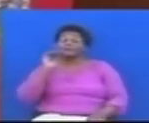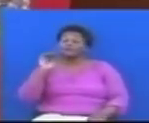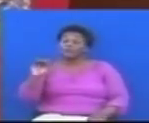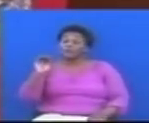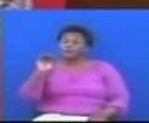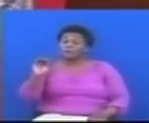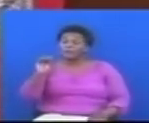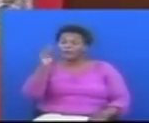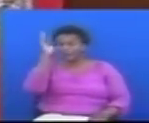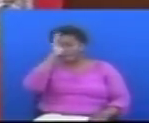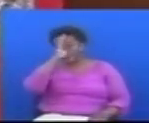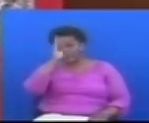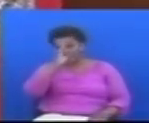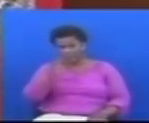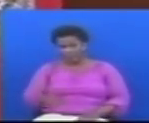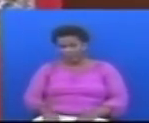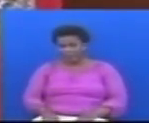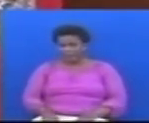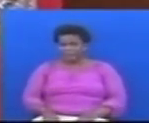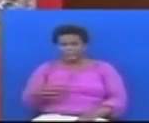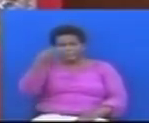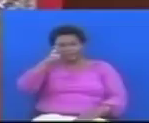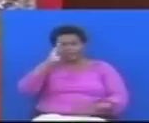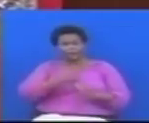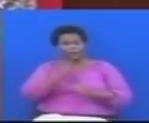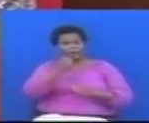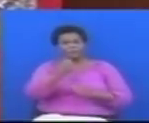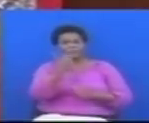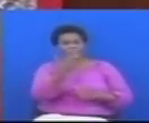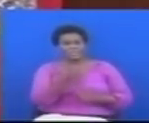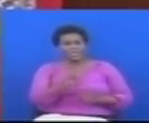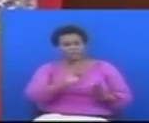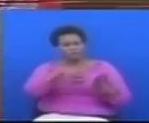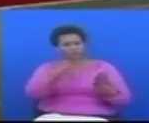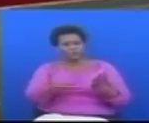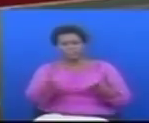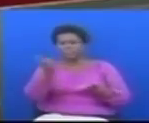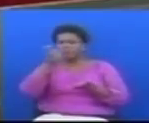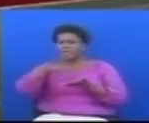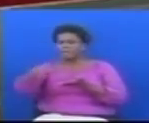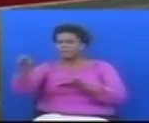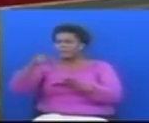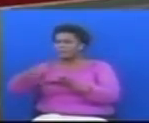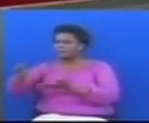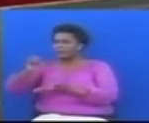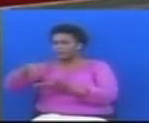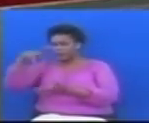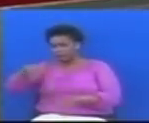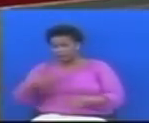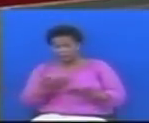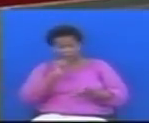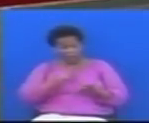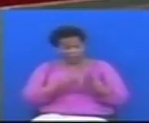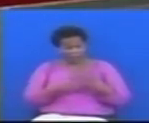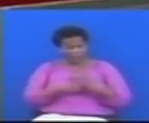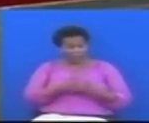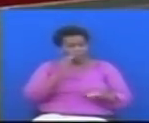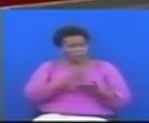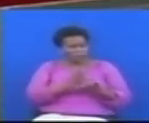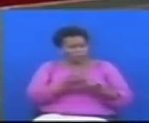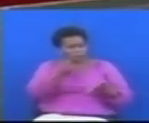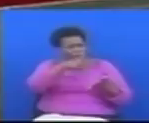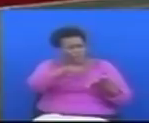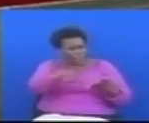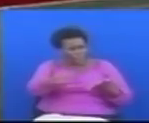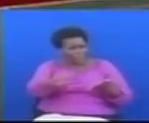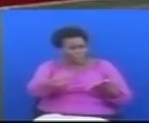na serikali hii awamu ya tano haiwezi kushindwa kulipa gharama kama inagharimu mradi mzima wa REA awamu ya tatu zaidi